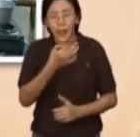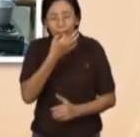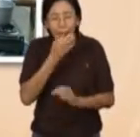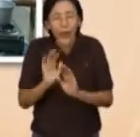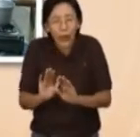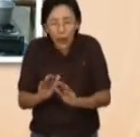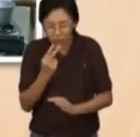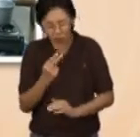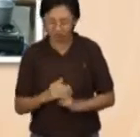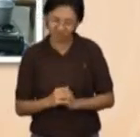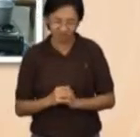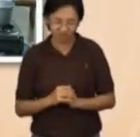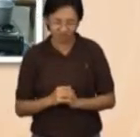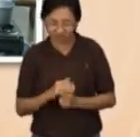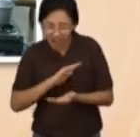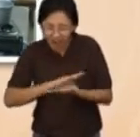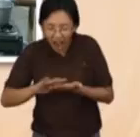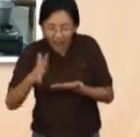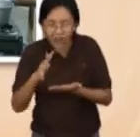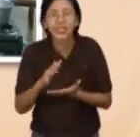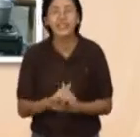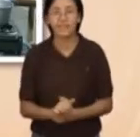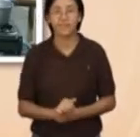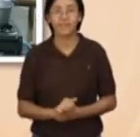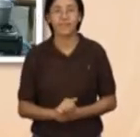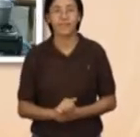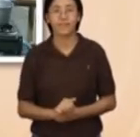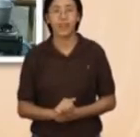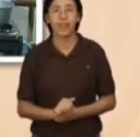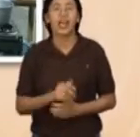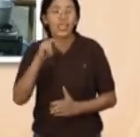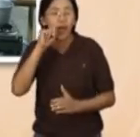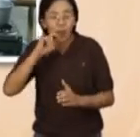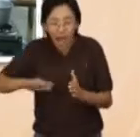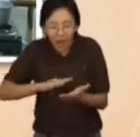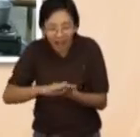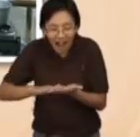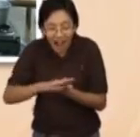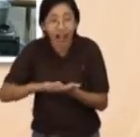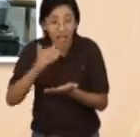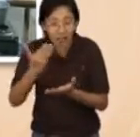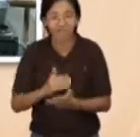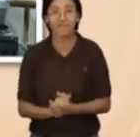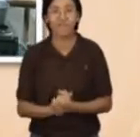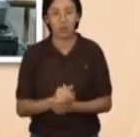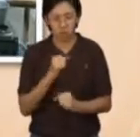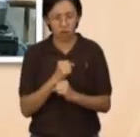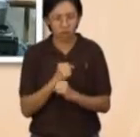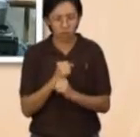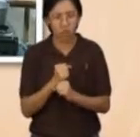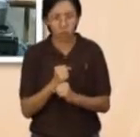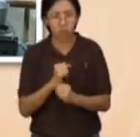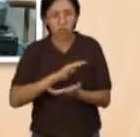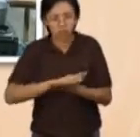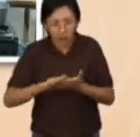ไม่ดูมันจะไม่สะอาดเท่าที่ควรนะฮะต้องเอามาล้างให้สะอาด ผมพูดถึงเมนูนี้ต้องสะอาดหลายขั้นตอนเลยนะคะไม่ว่า